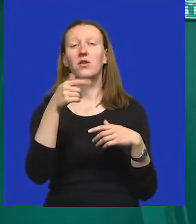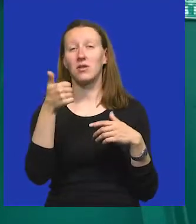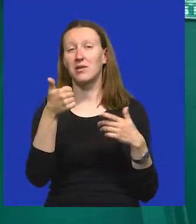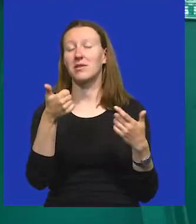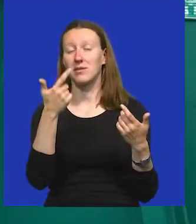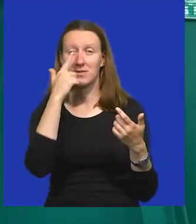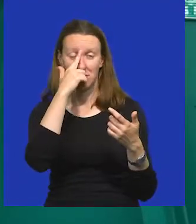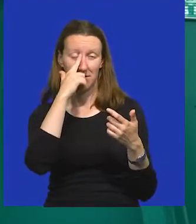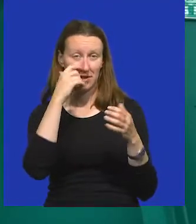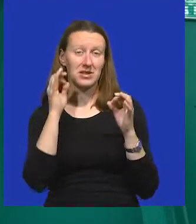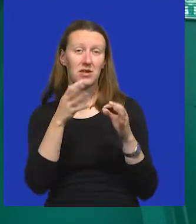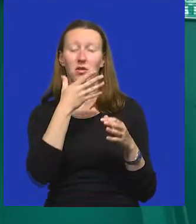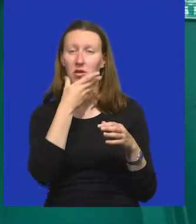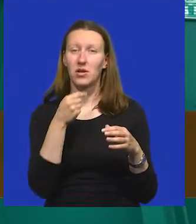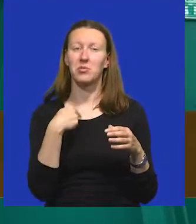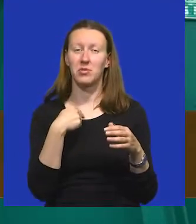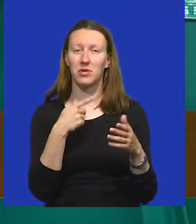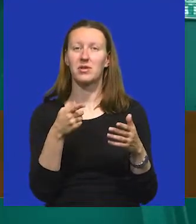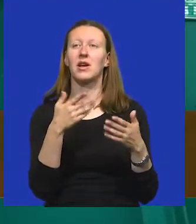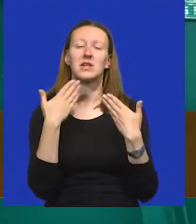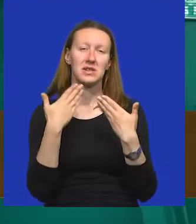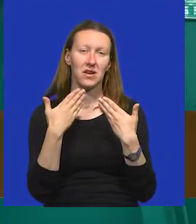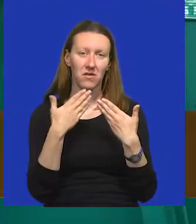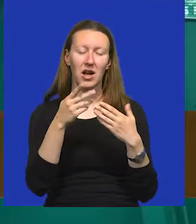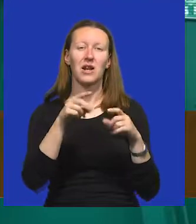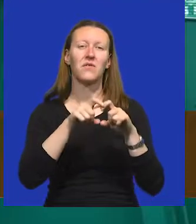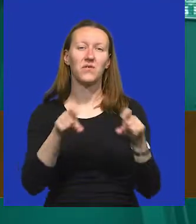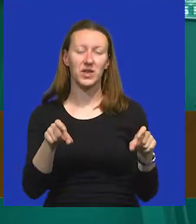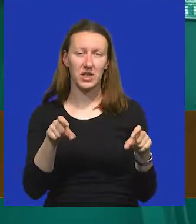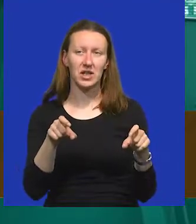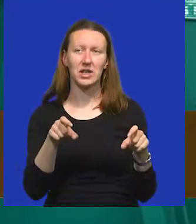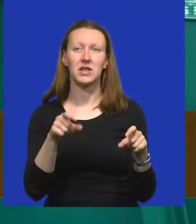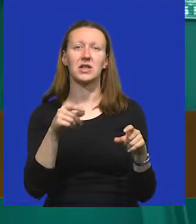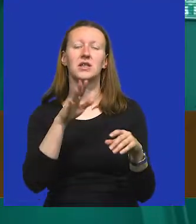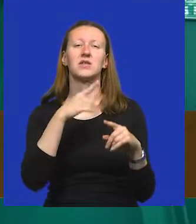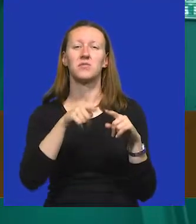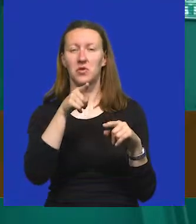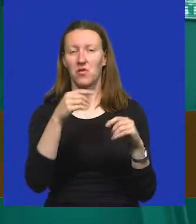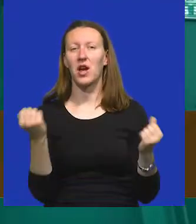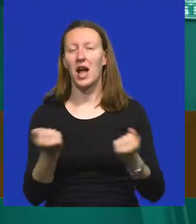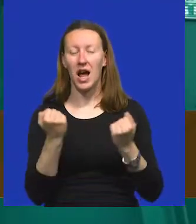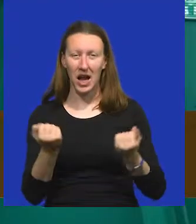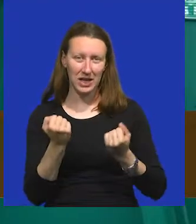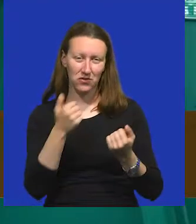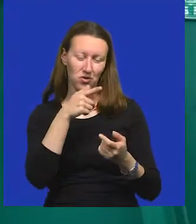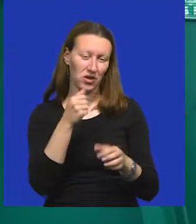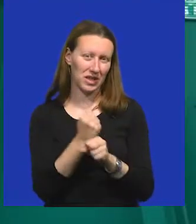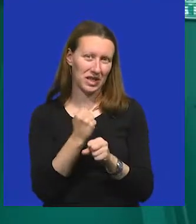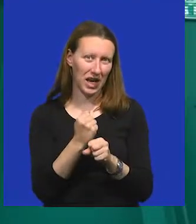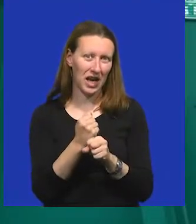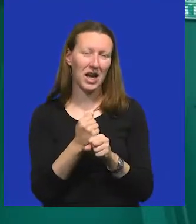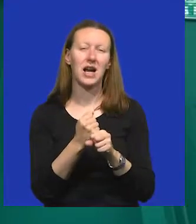cosa sicuramente molto bella. Io ringrazio l'asilo per questa sua